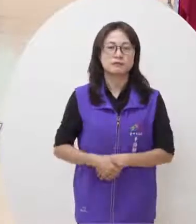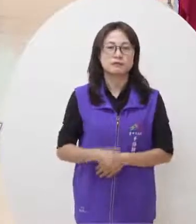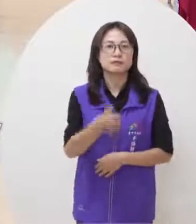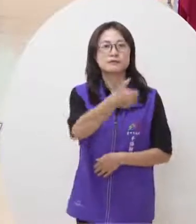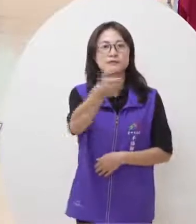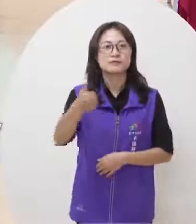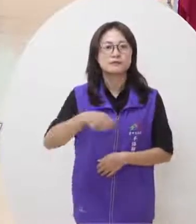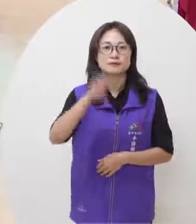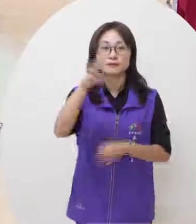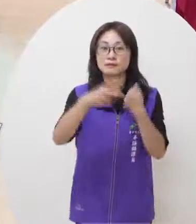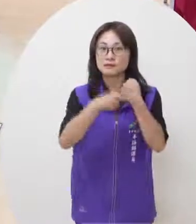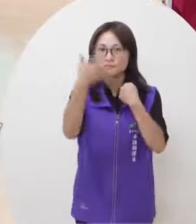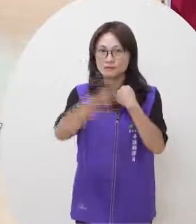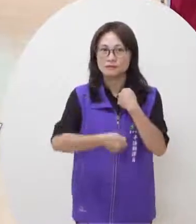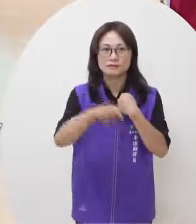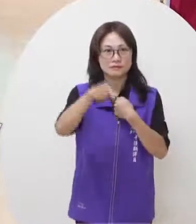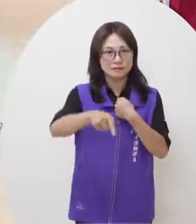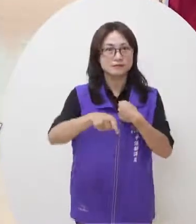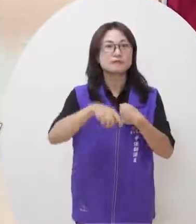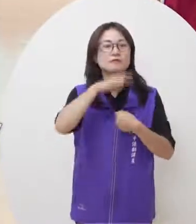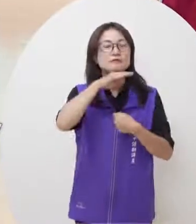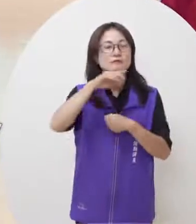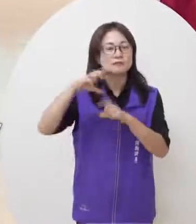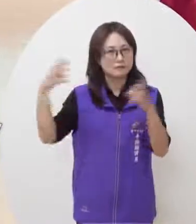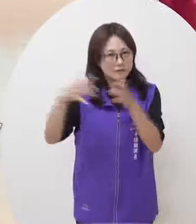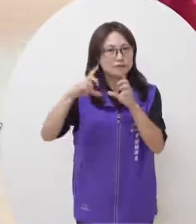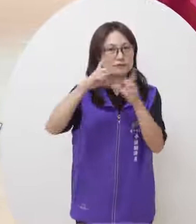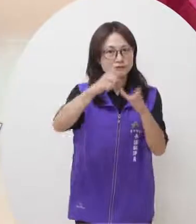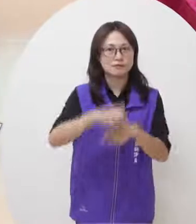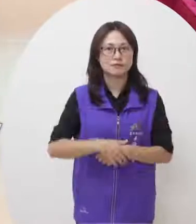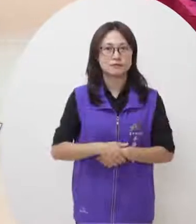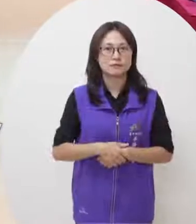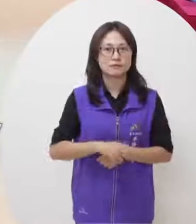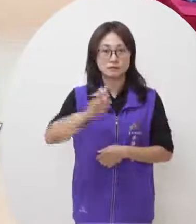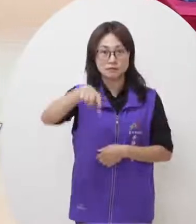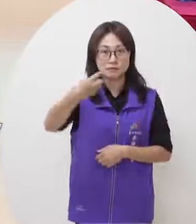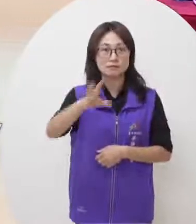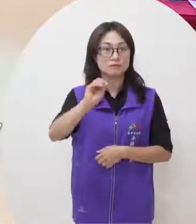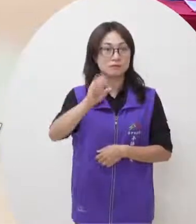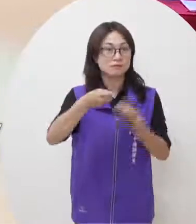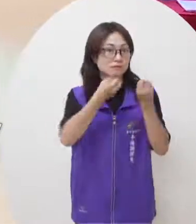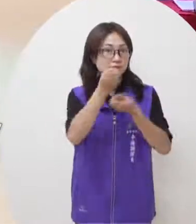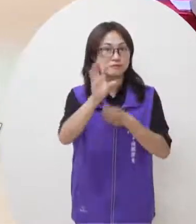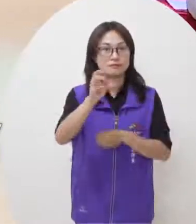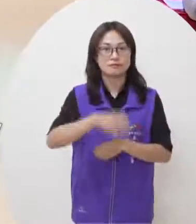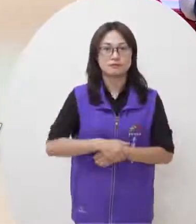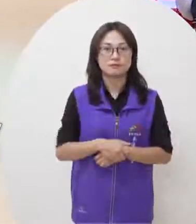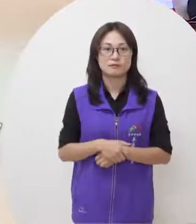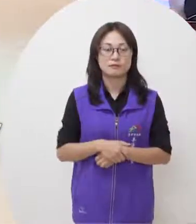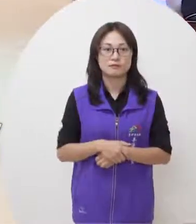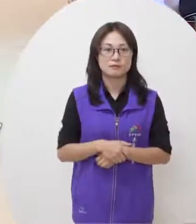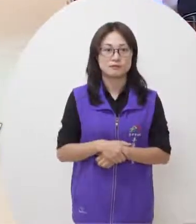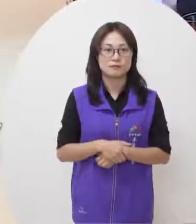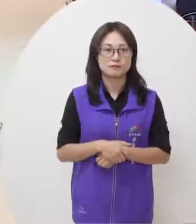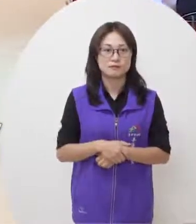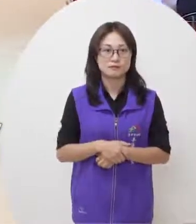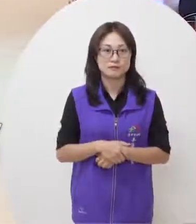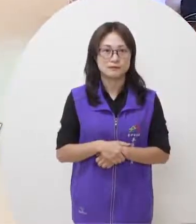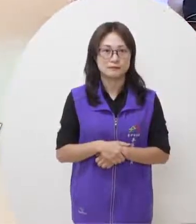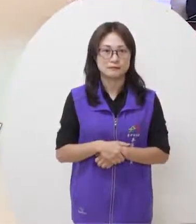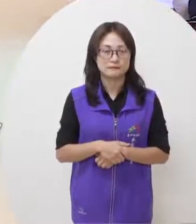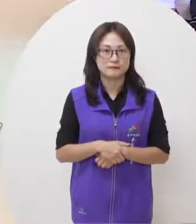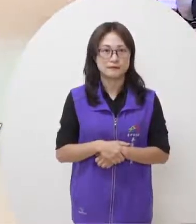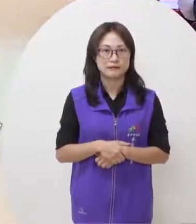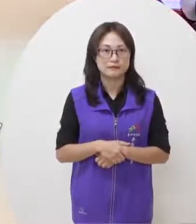的案子哈，那我们待会就是一并答复哈。接下来还有哪一位？好，谢谢。来，麻烦凤